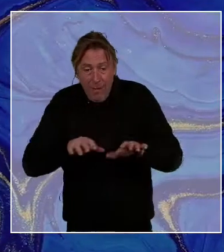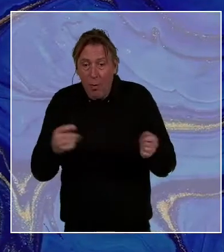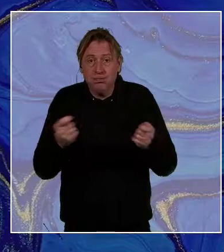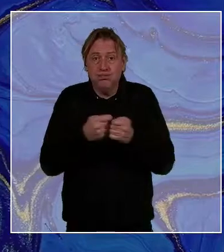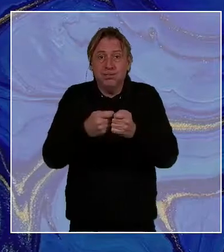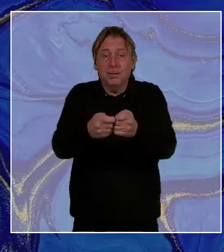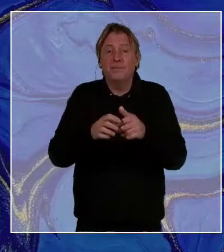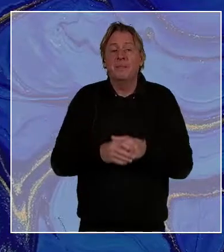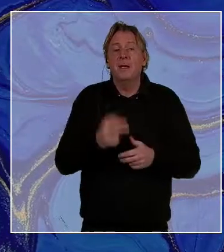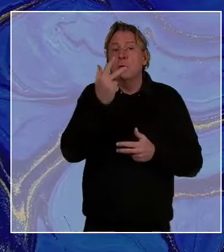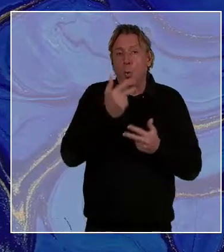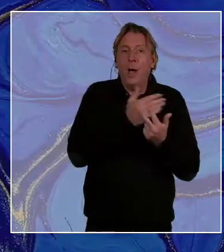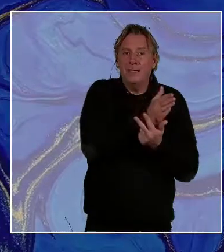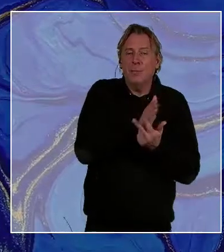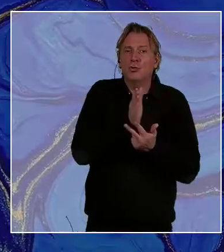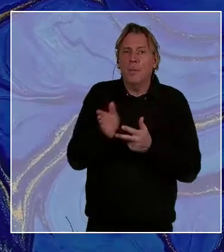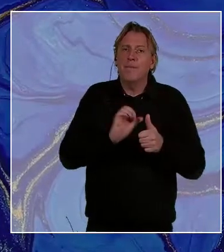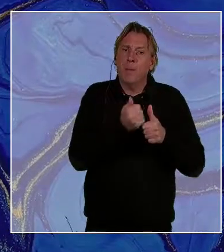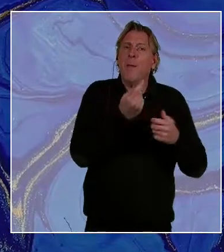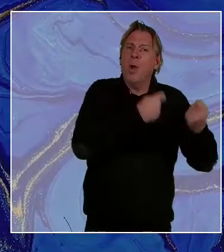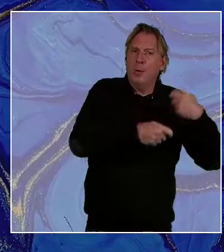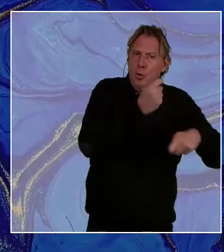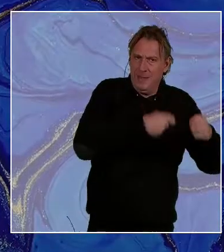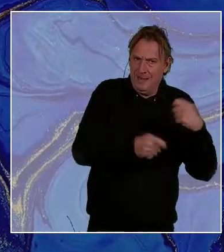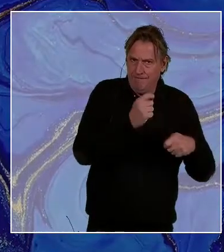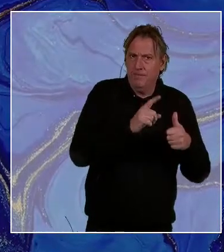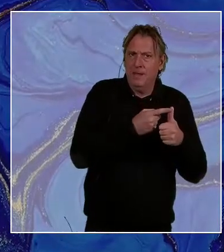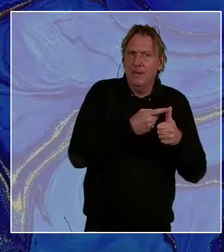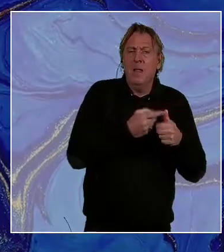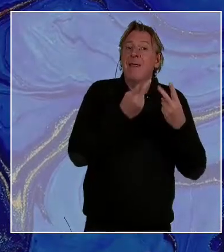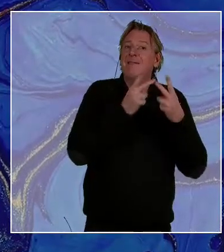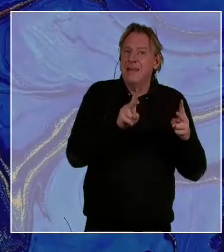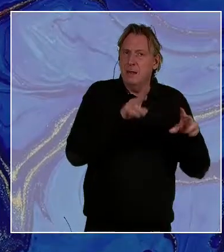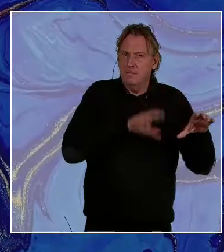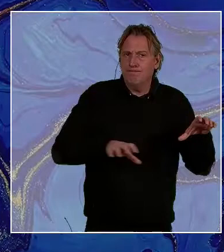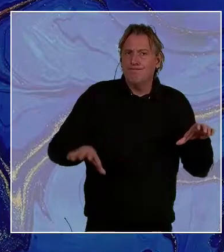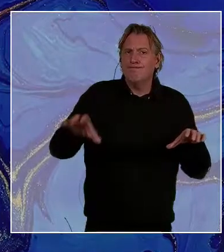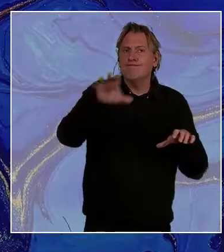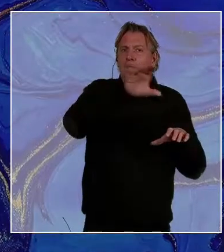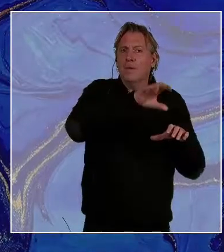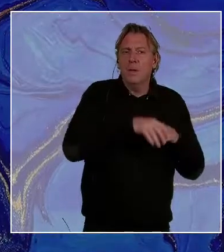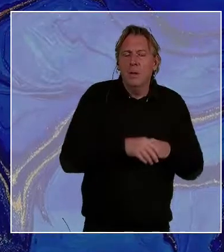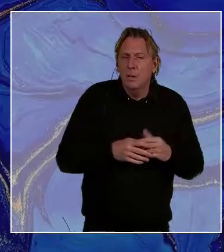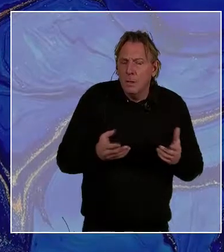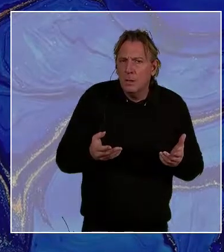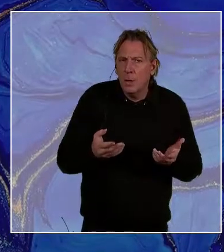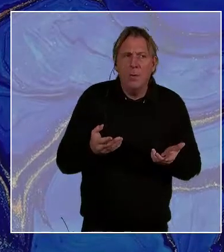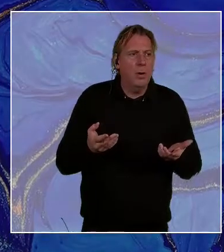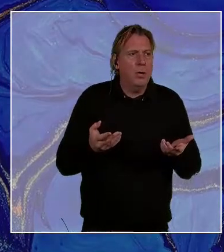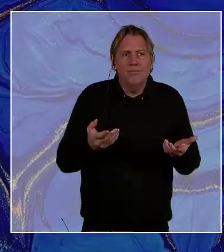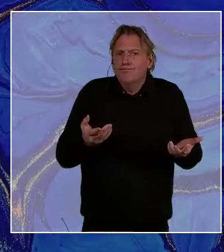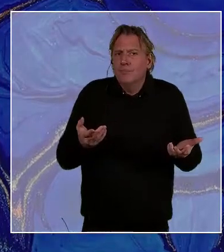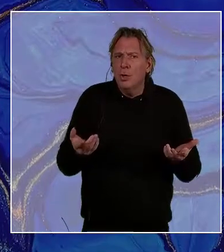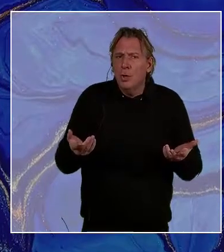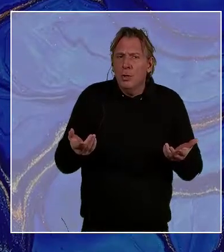d'abord, bien entendu, la dimension économique. Les villes ont déployé ce qui, en